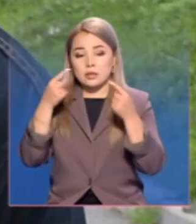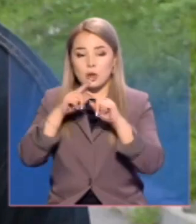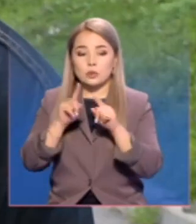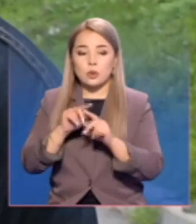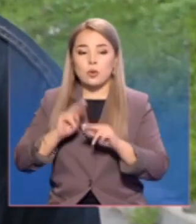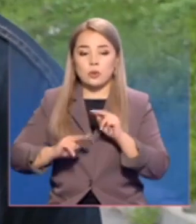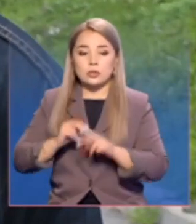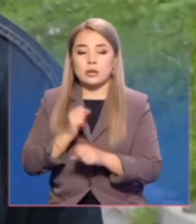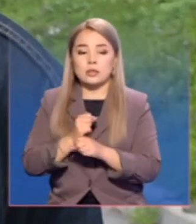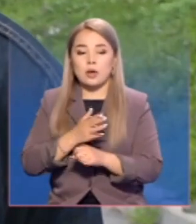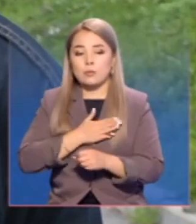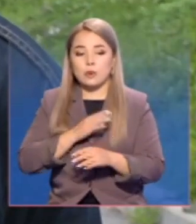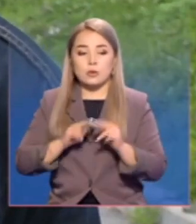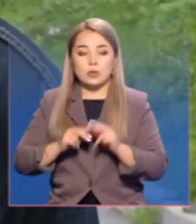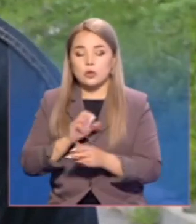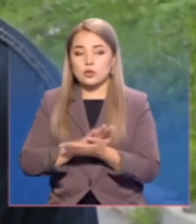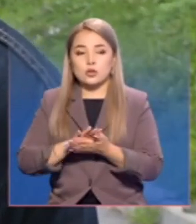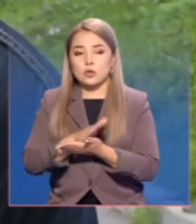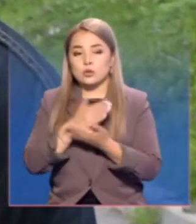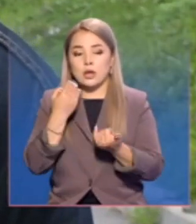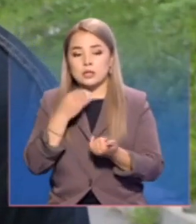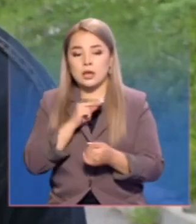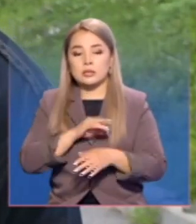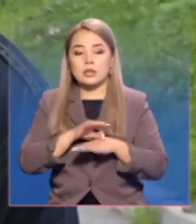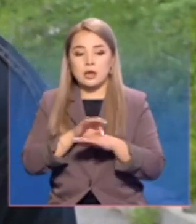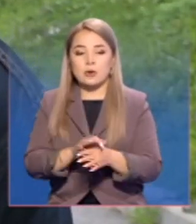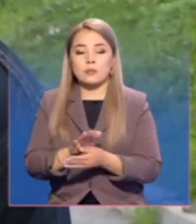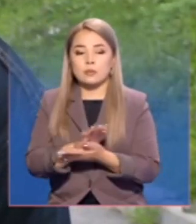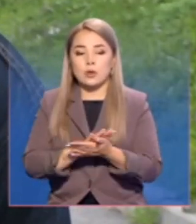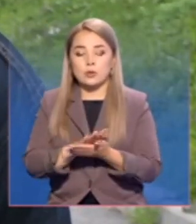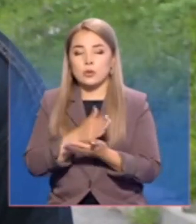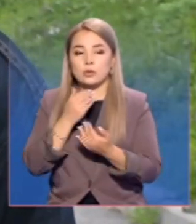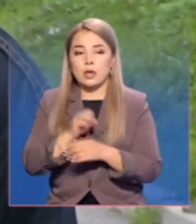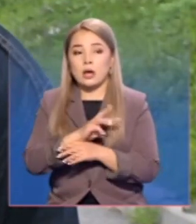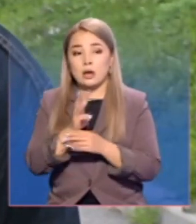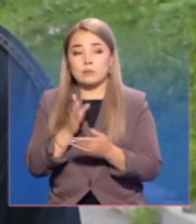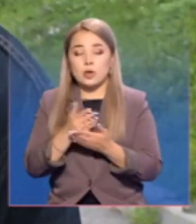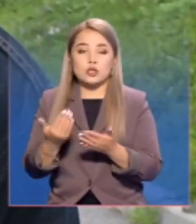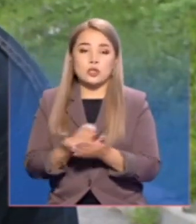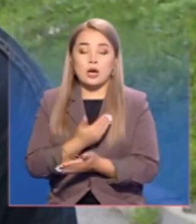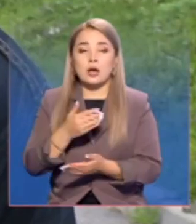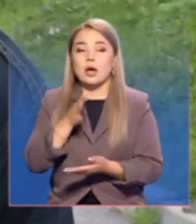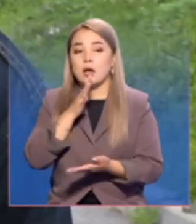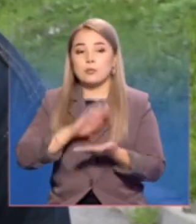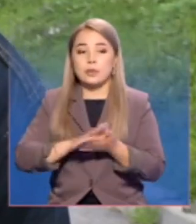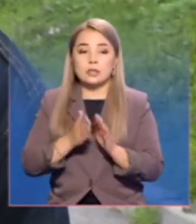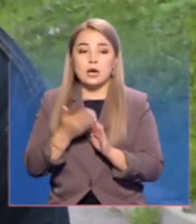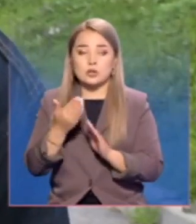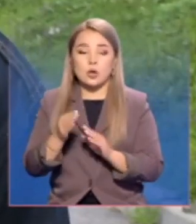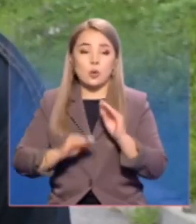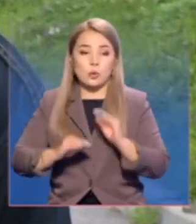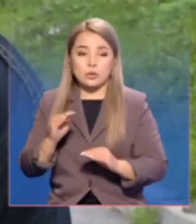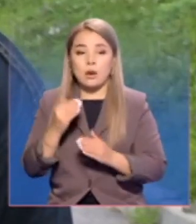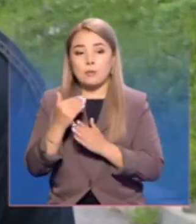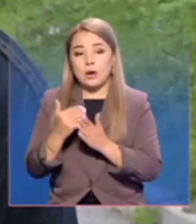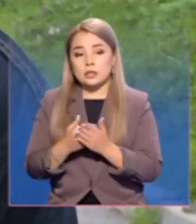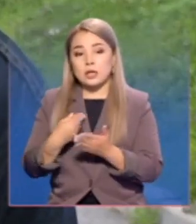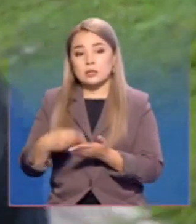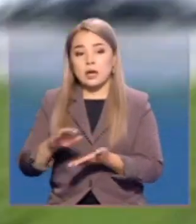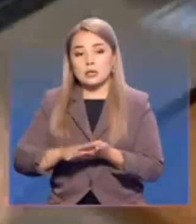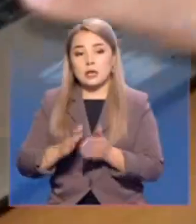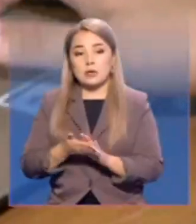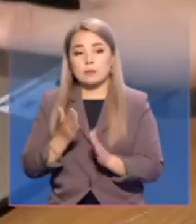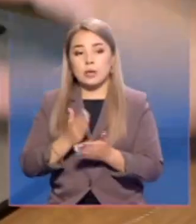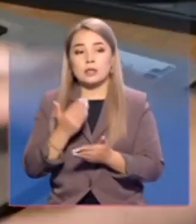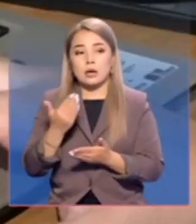технологиялық құрылғылар бізде өндірілмейді. Сапалы байланысты қамтамасыз етіп тұру үшін жыл сайын жаңа сападағы құрылғылар мен оның бағдарламаларын сатып алып тұру